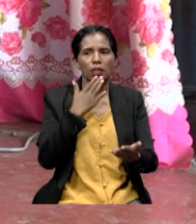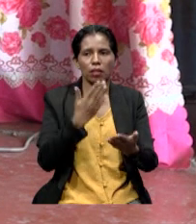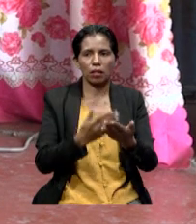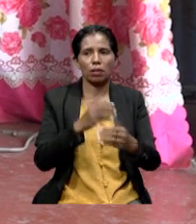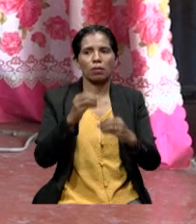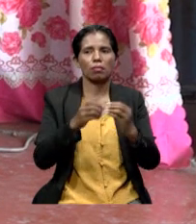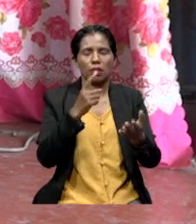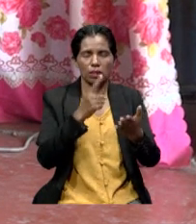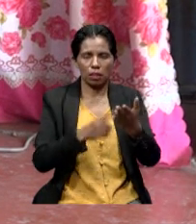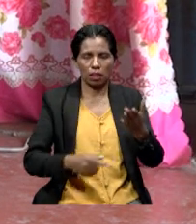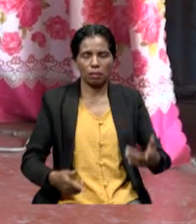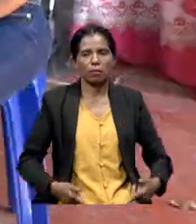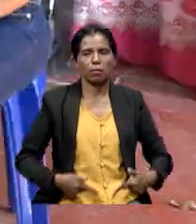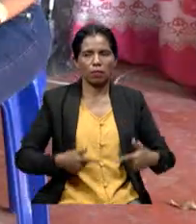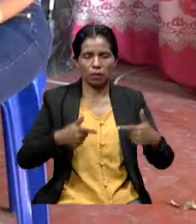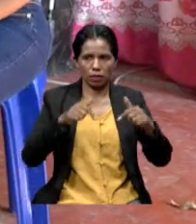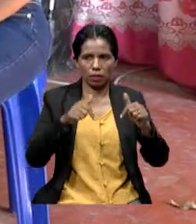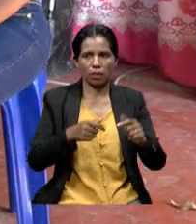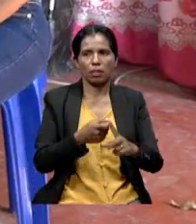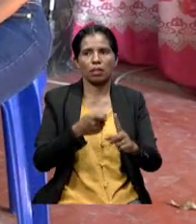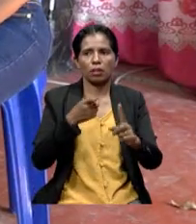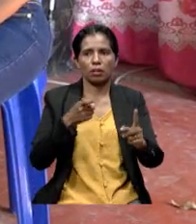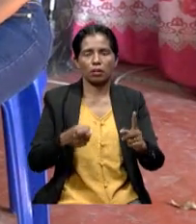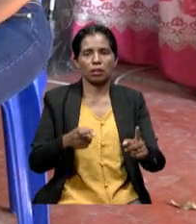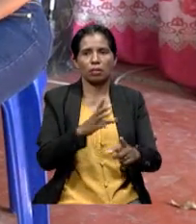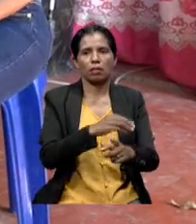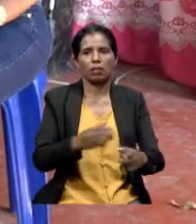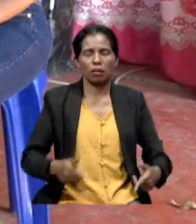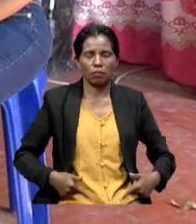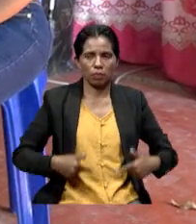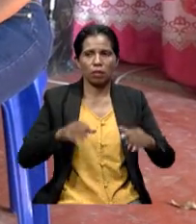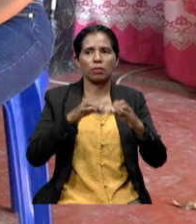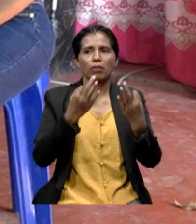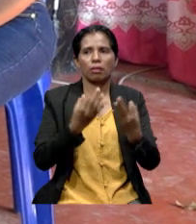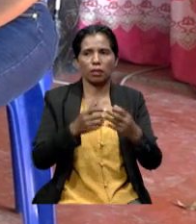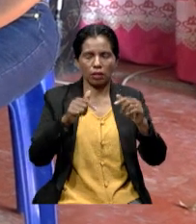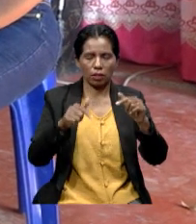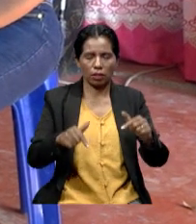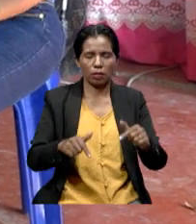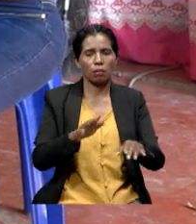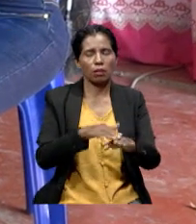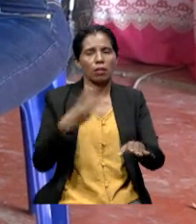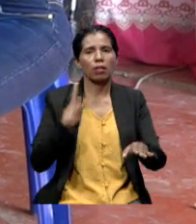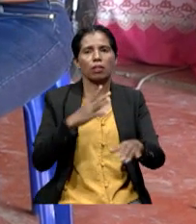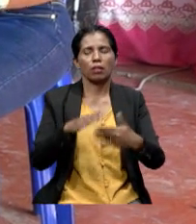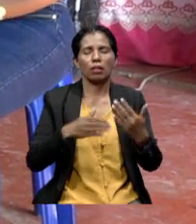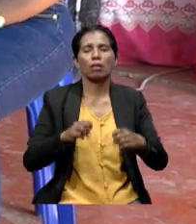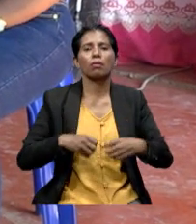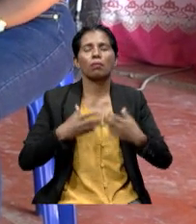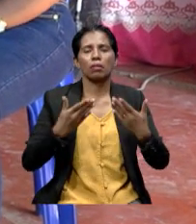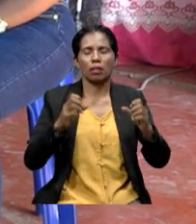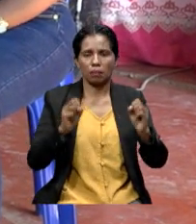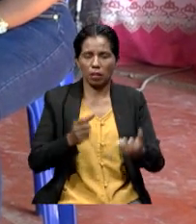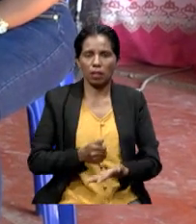mak moris nerase. Li husi realidade moris familia idane, fanu ita hotu, oinsa bele